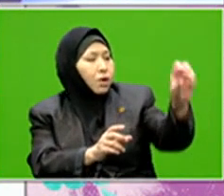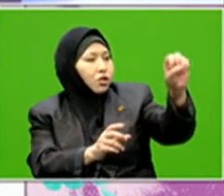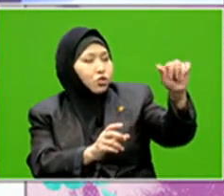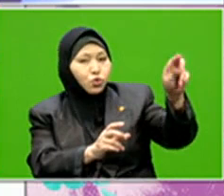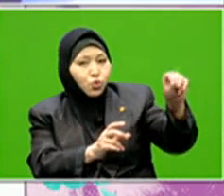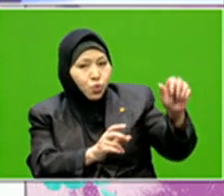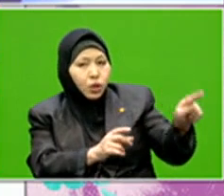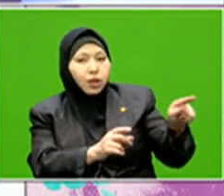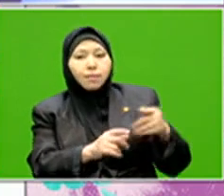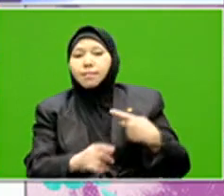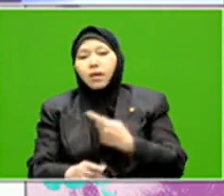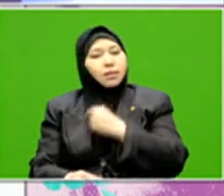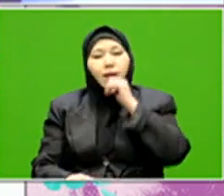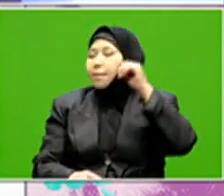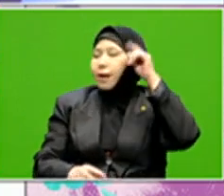nafqahu